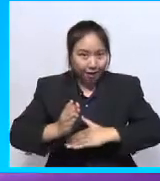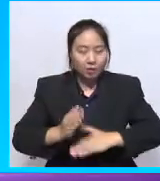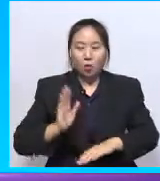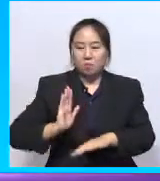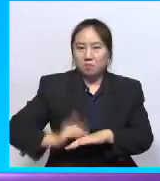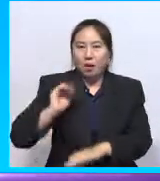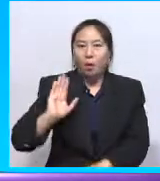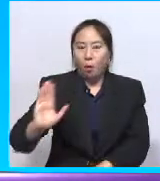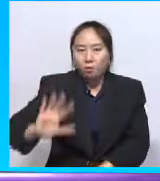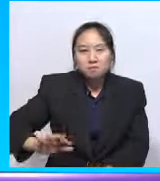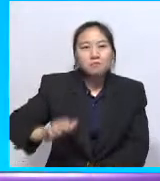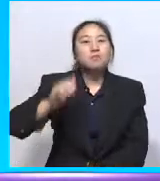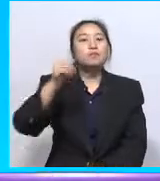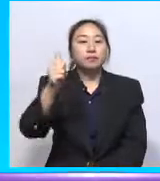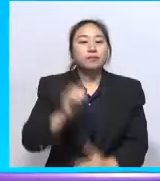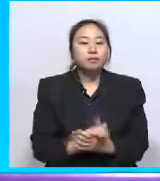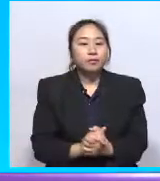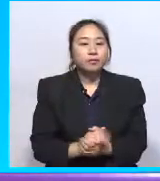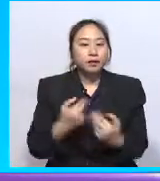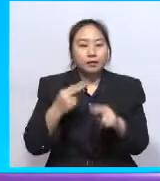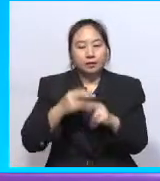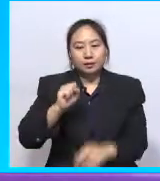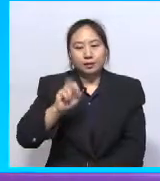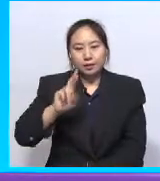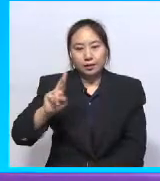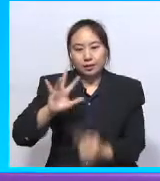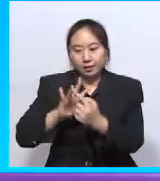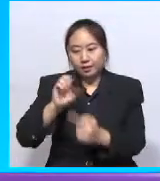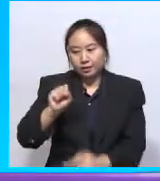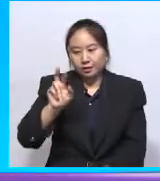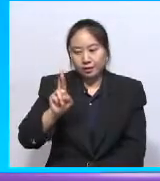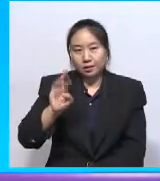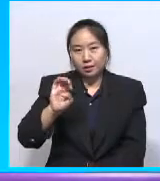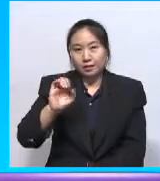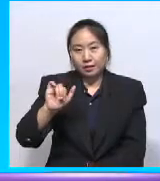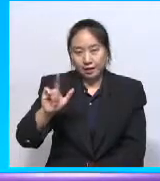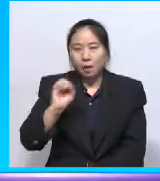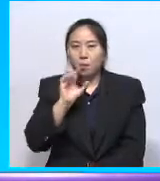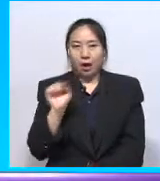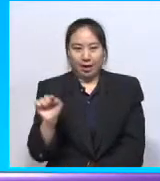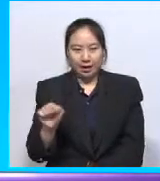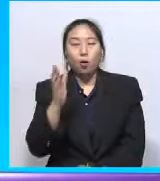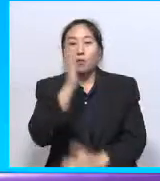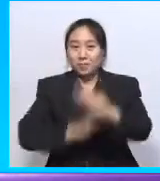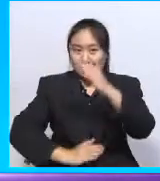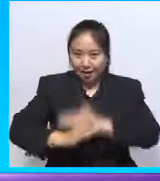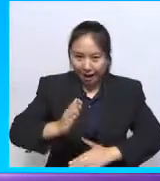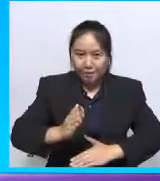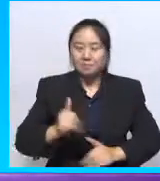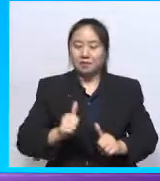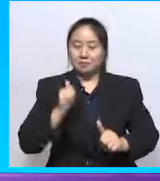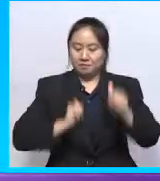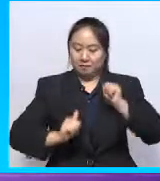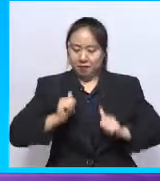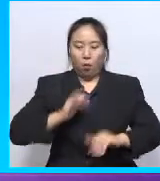ดับความสามารถค่ะขณะที่ทางพลโทสรรเสริญนะคะก็ระบุว่ารายการนี้ค่ะจะทำให้คนพิการมีพื้นที่ในการแสด